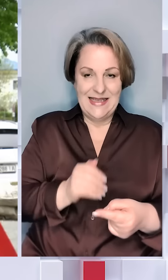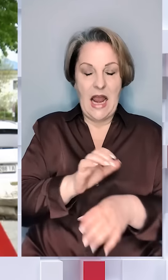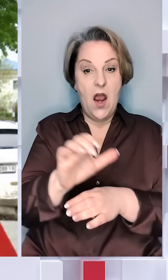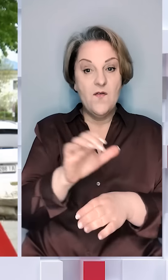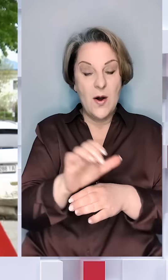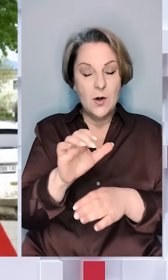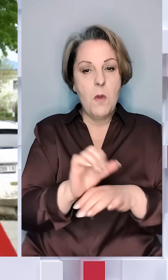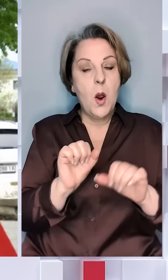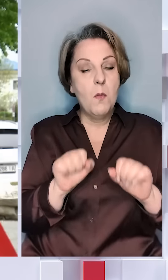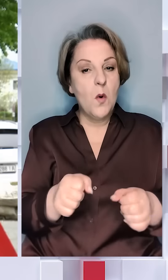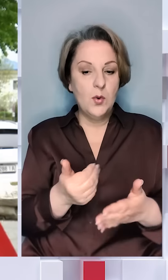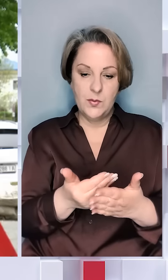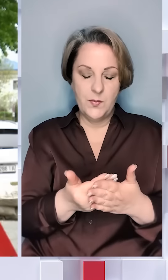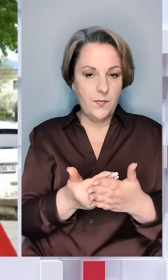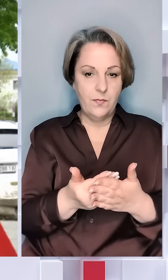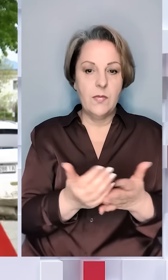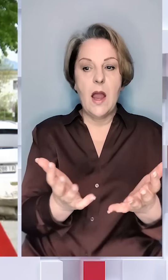можуть